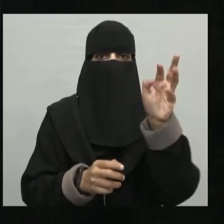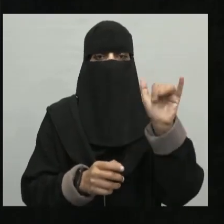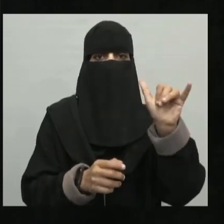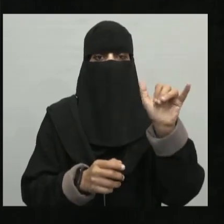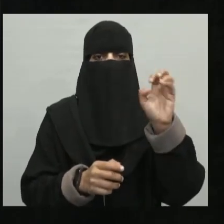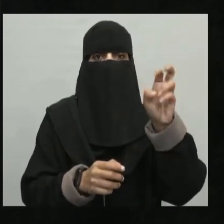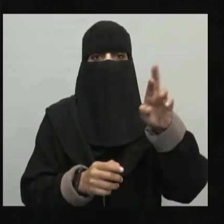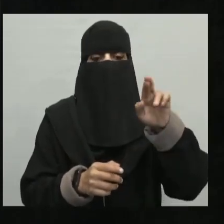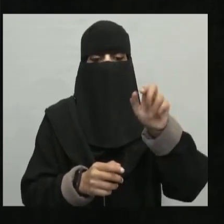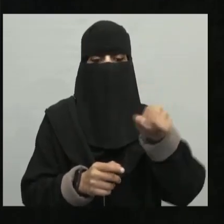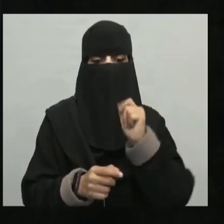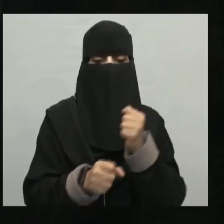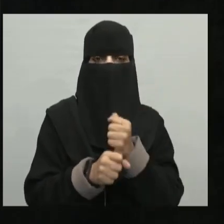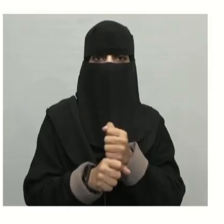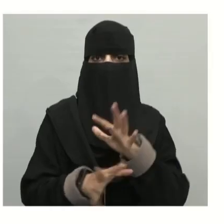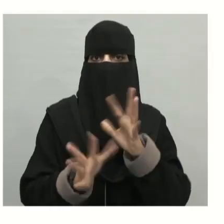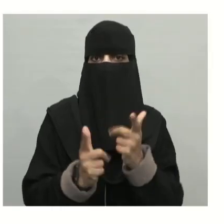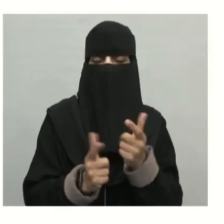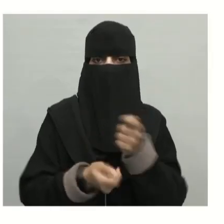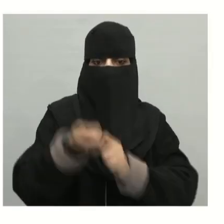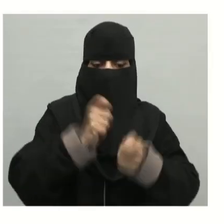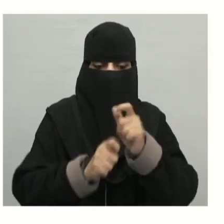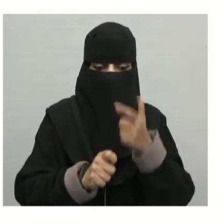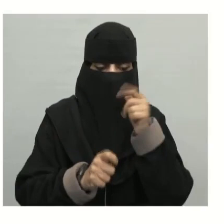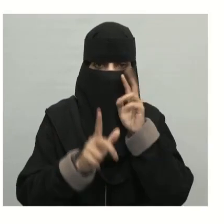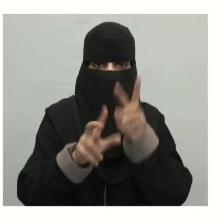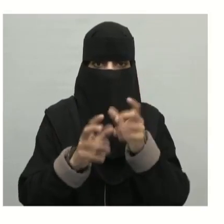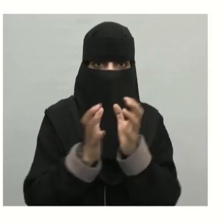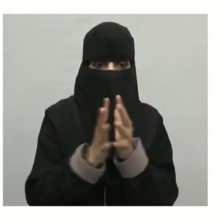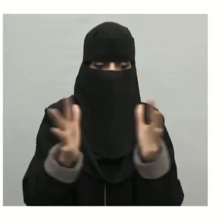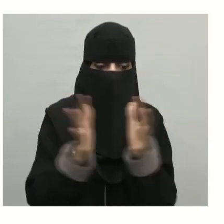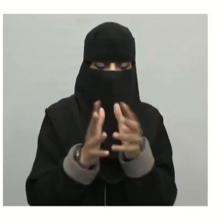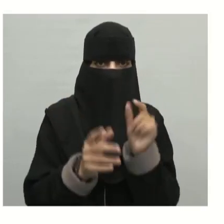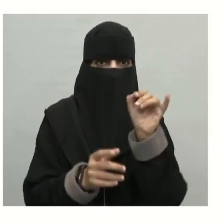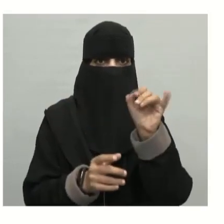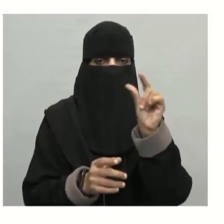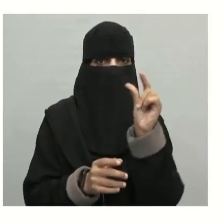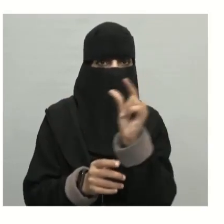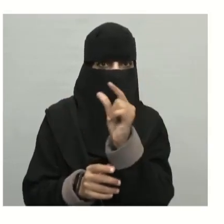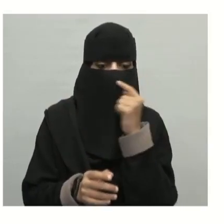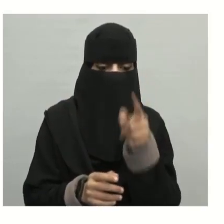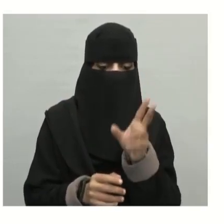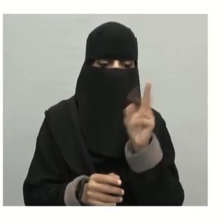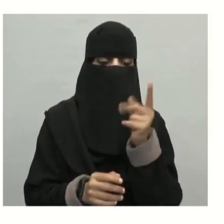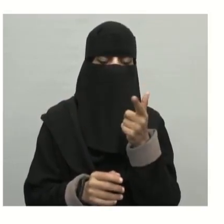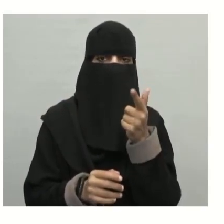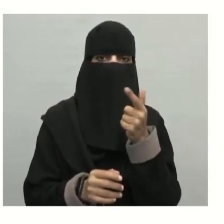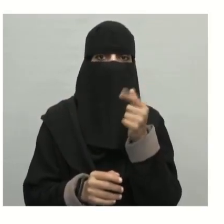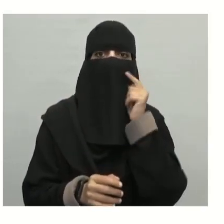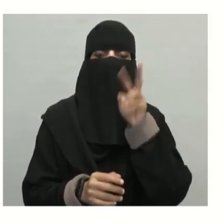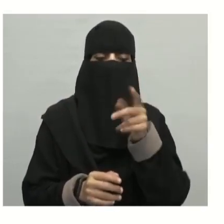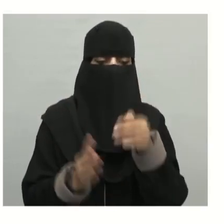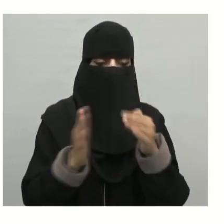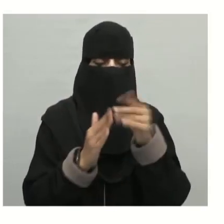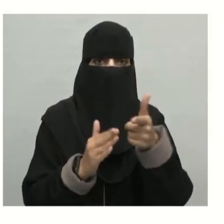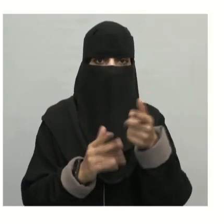لمعرفه كيف تتشكل المعادن او المعدن يجب ملاحظه حجم البلورات كذلك يجب